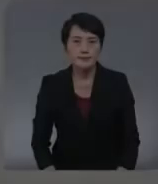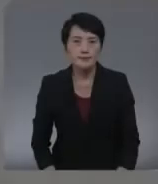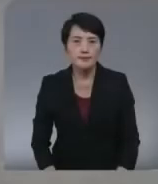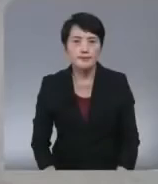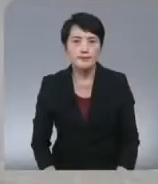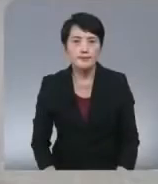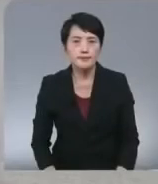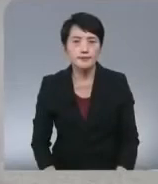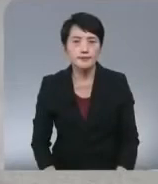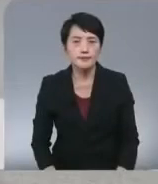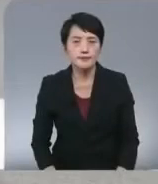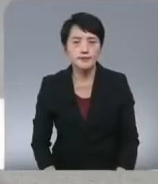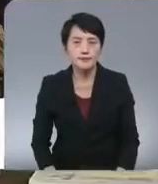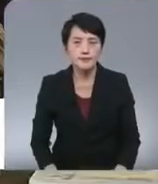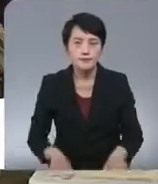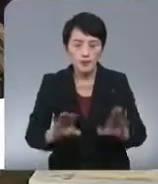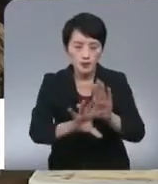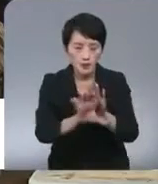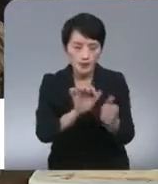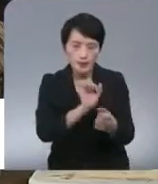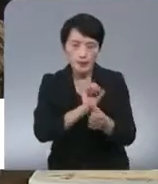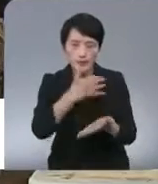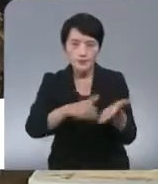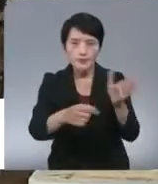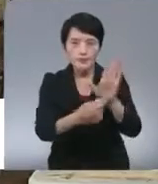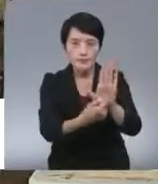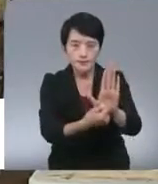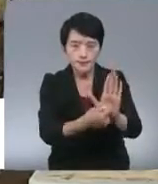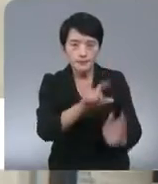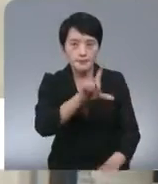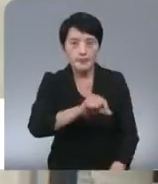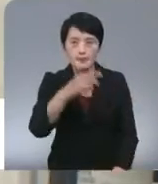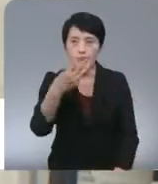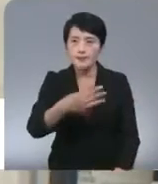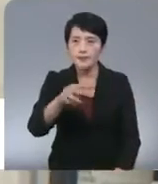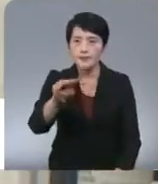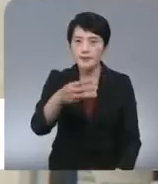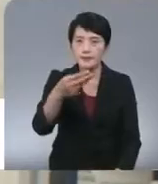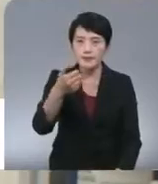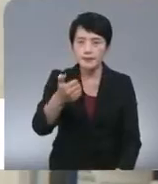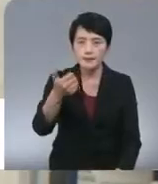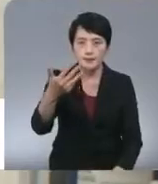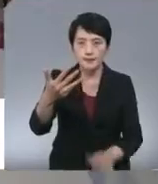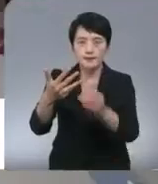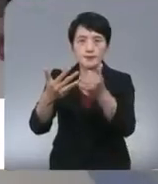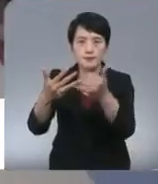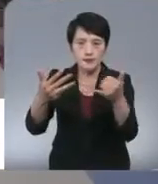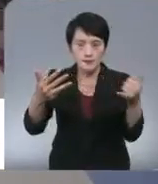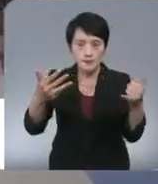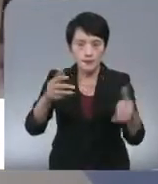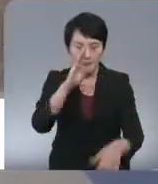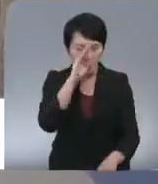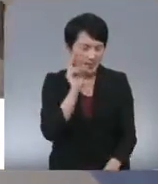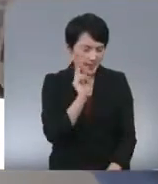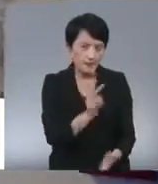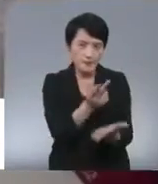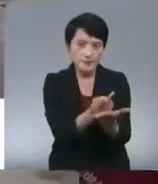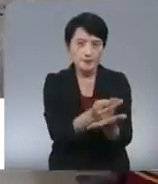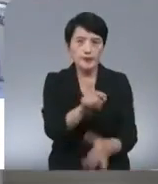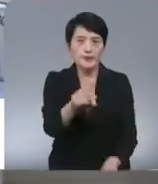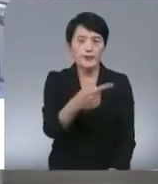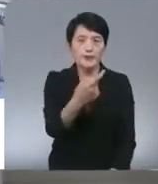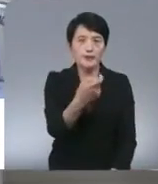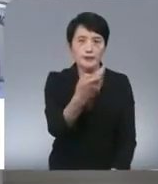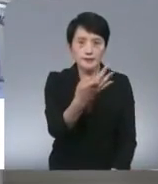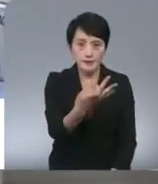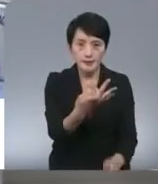Ừ từ ngày mùng 8 tháng 6 nhưng chưa hình thức Tiêm phòng vắcxin của viết 19 không cần phải cách ly sau khi nhập cảnh từ nước ngoài vào